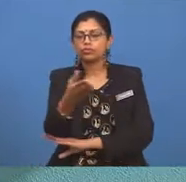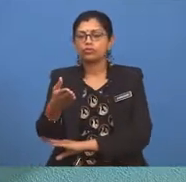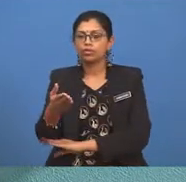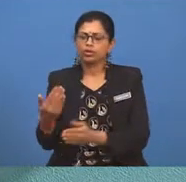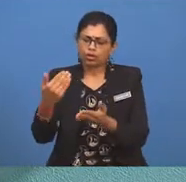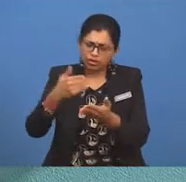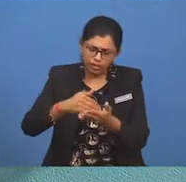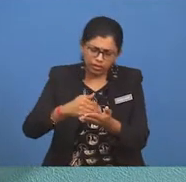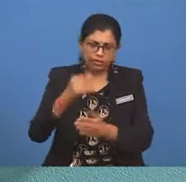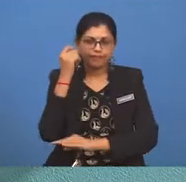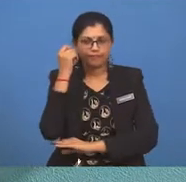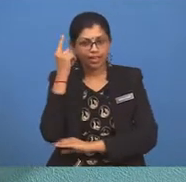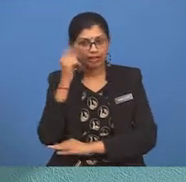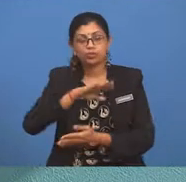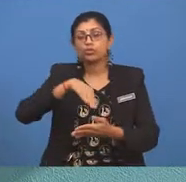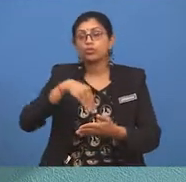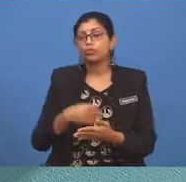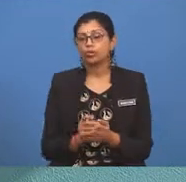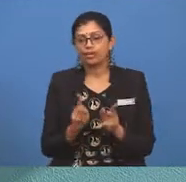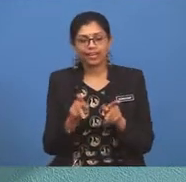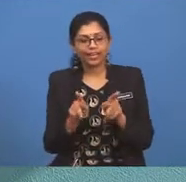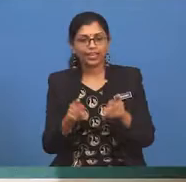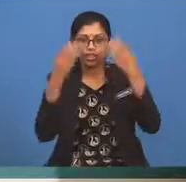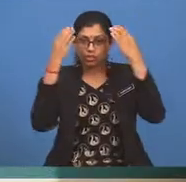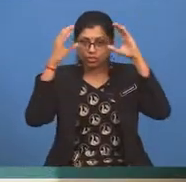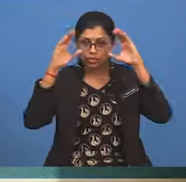kesemua kaedah yang cikgu ajarkan.